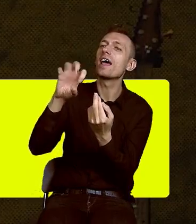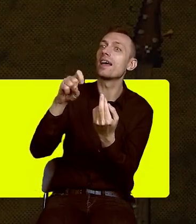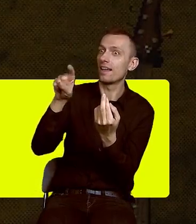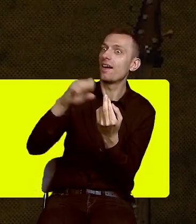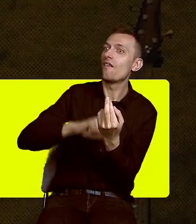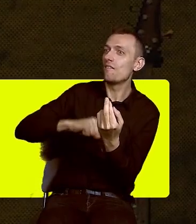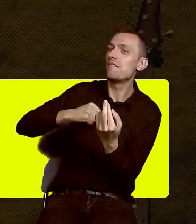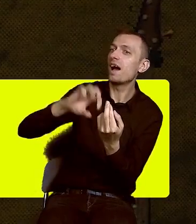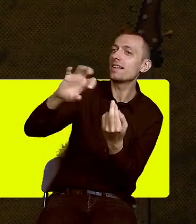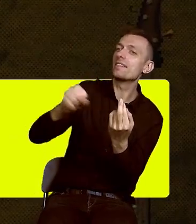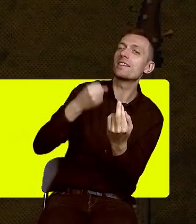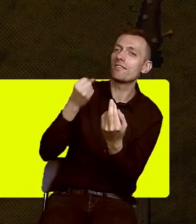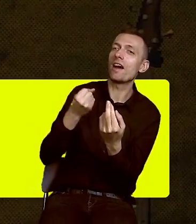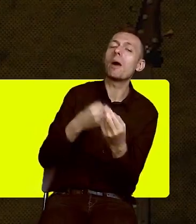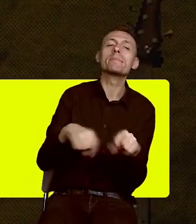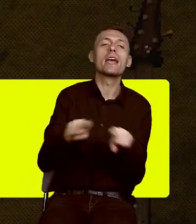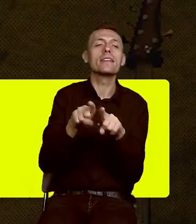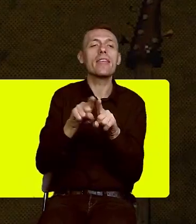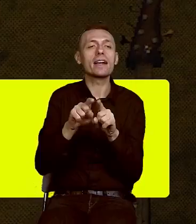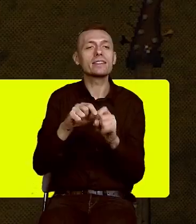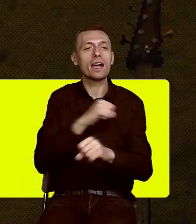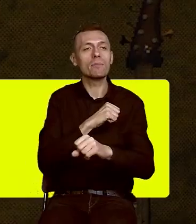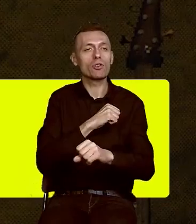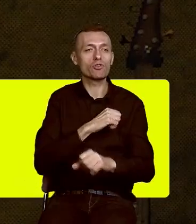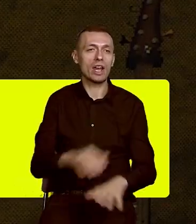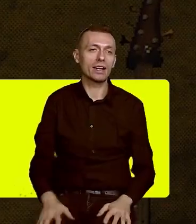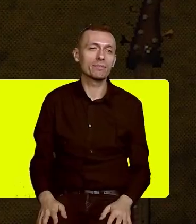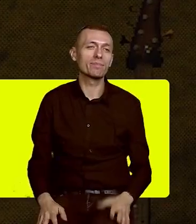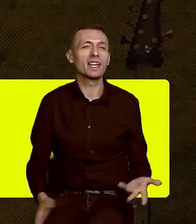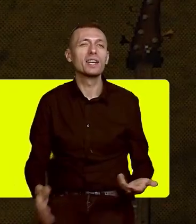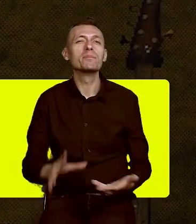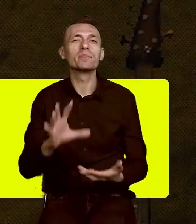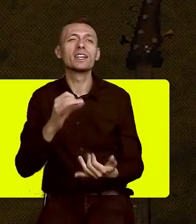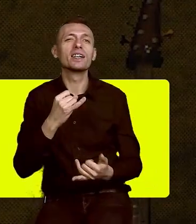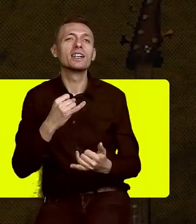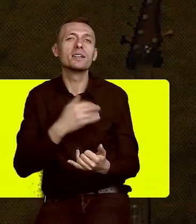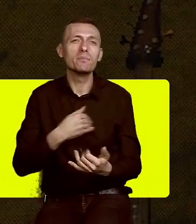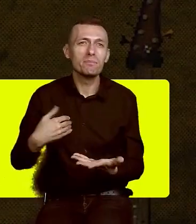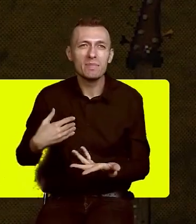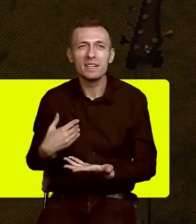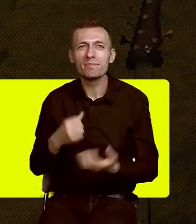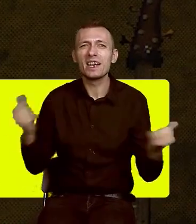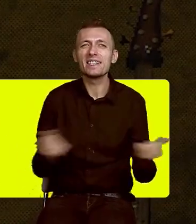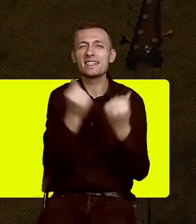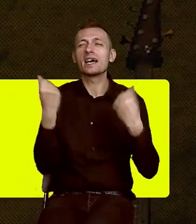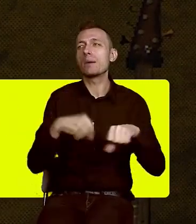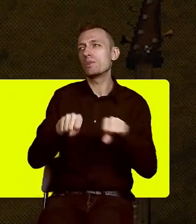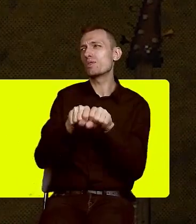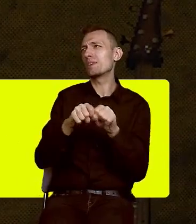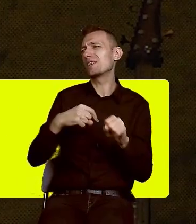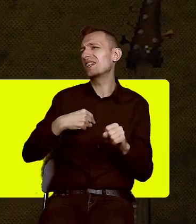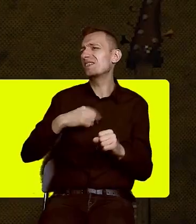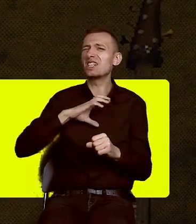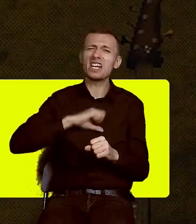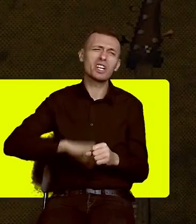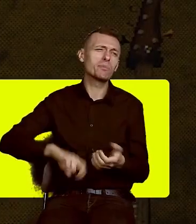metę zawsze możemy usprawiedliwić utratę panowania nad sobą, kłamstwo, oszustwo, pójście na skróty lub oddanie się